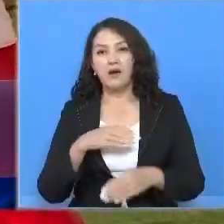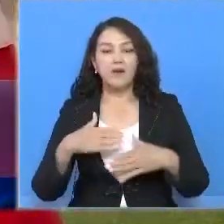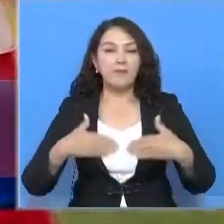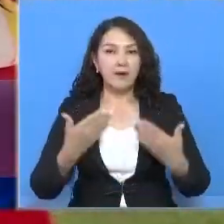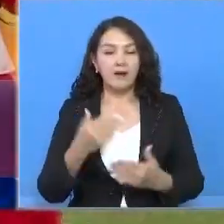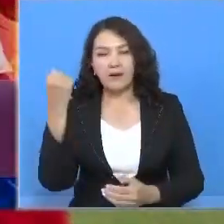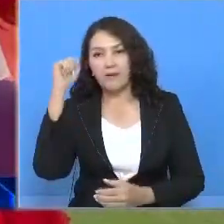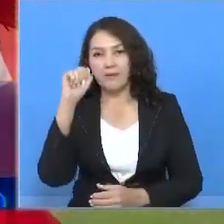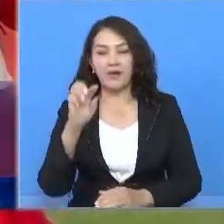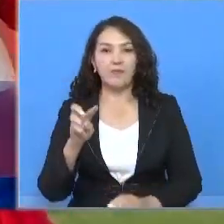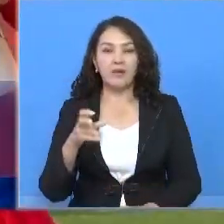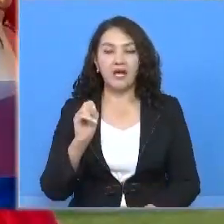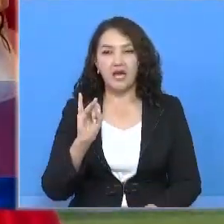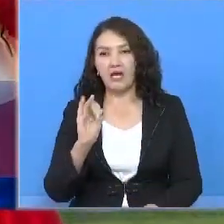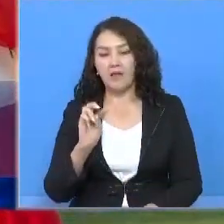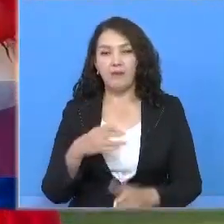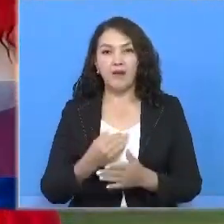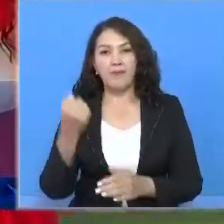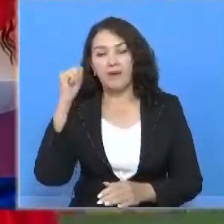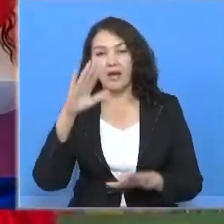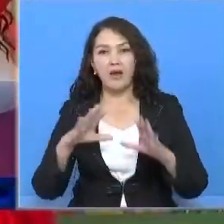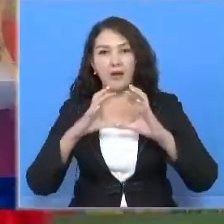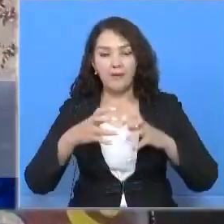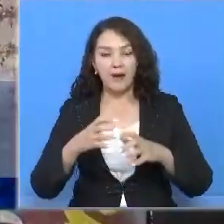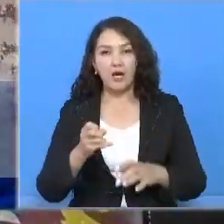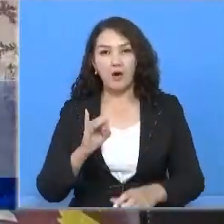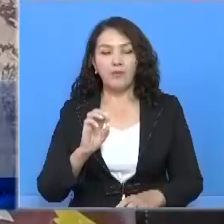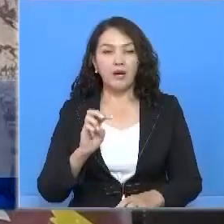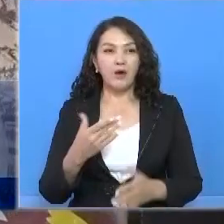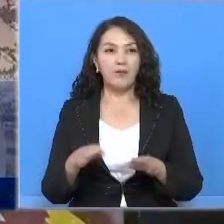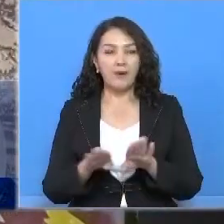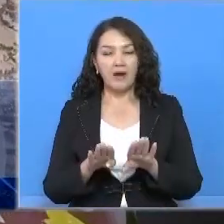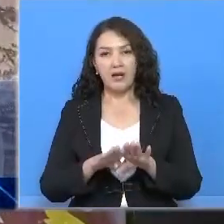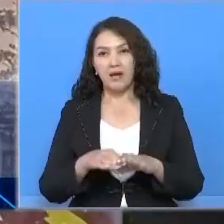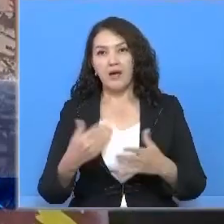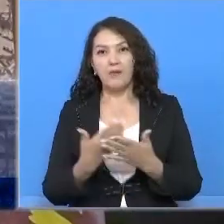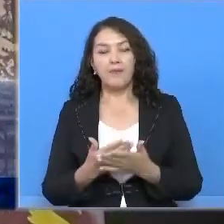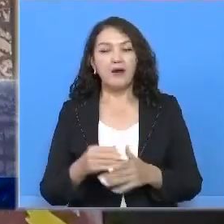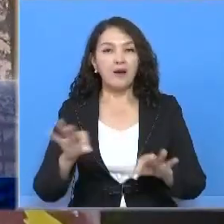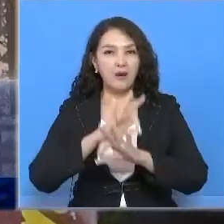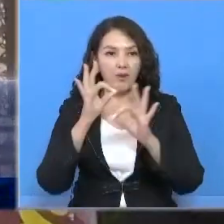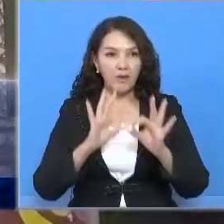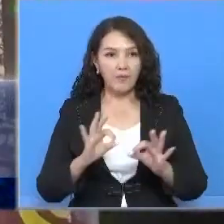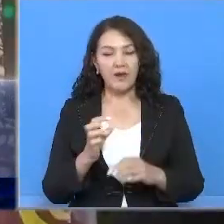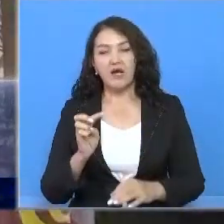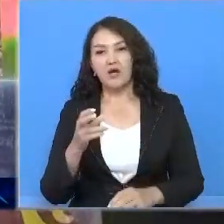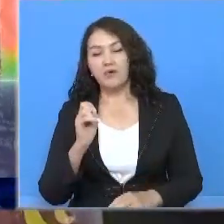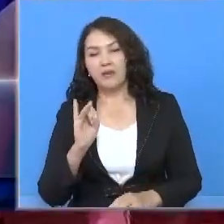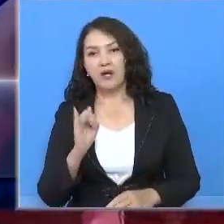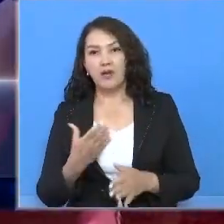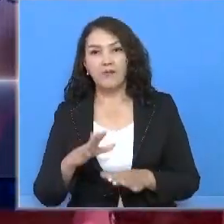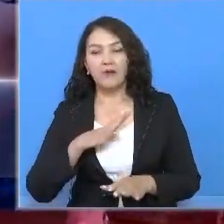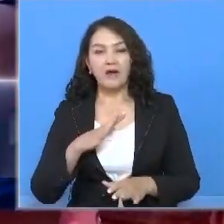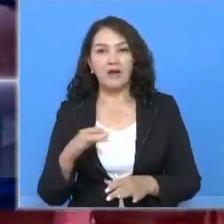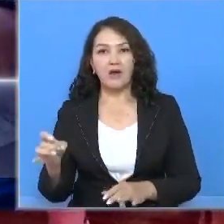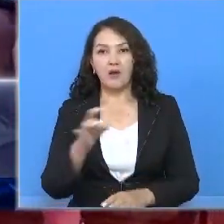поздравил с победой Рамазана галеля ставшего чемпионом мира по алдерыспаку А в целях пропаганды творчества Урала косая басигира